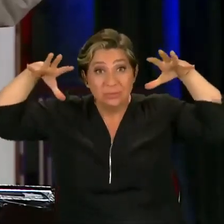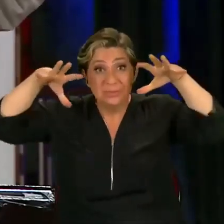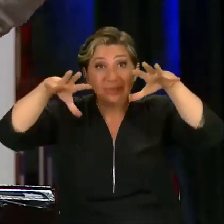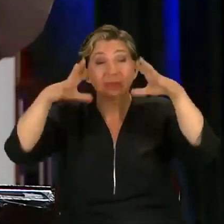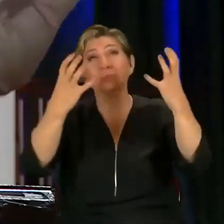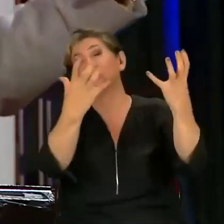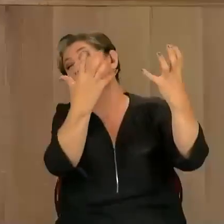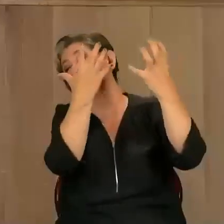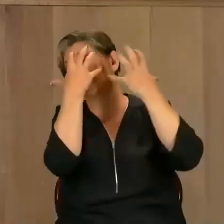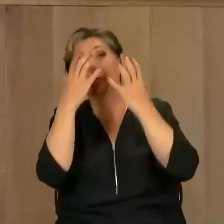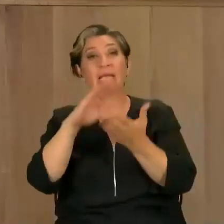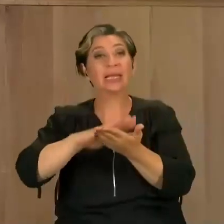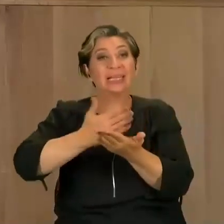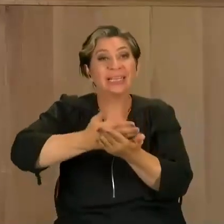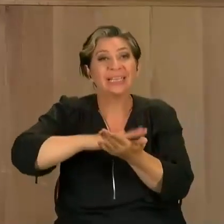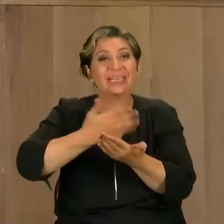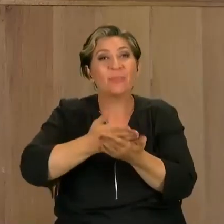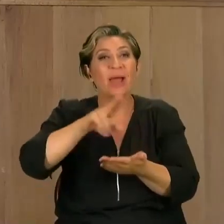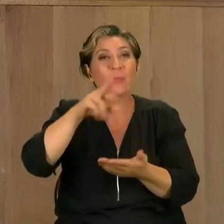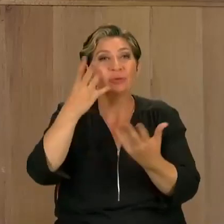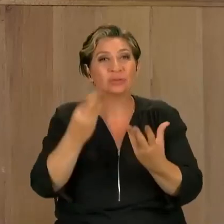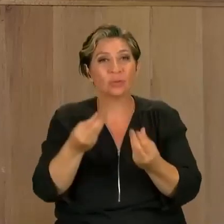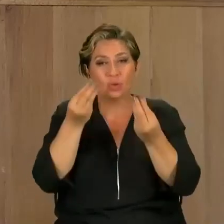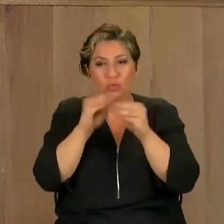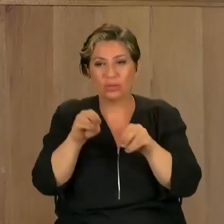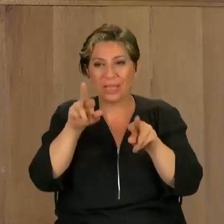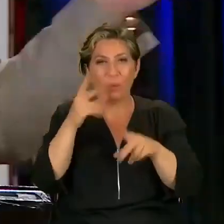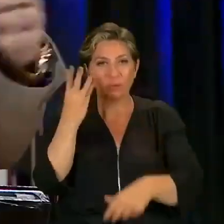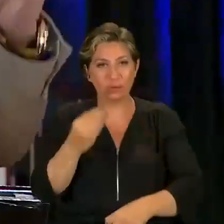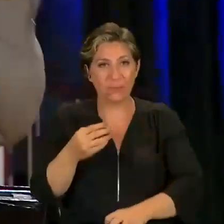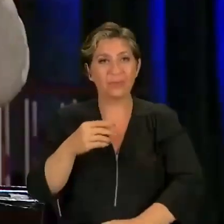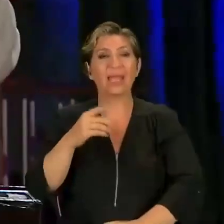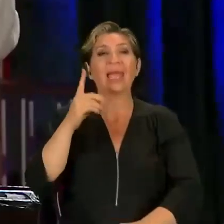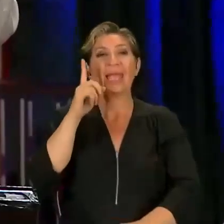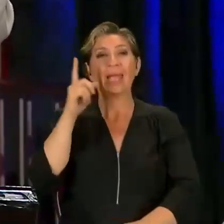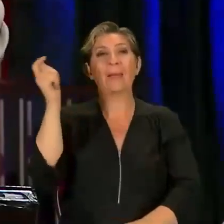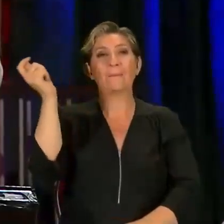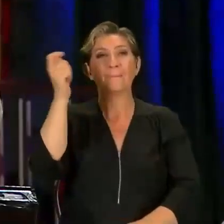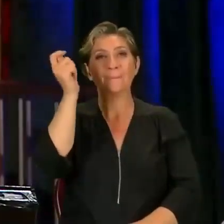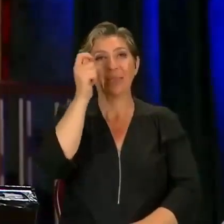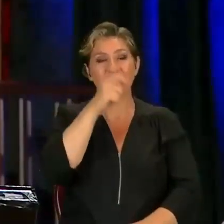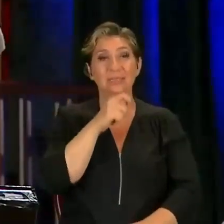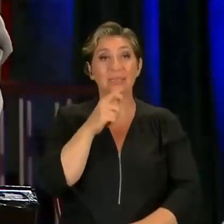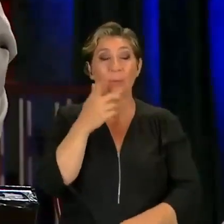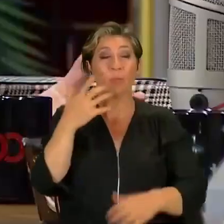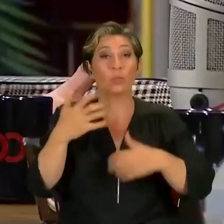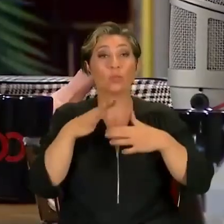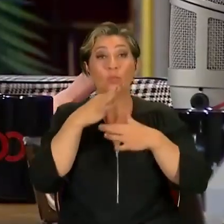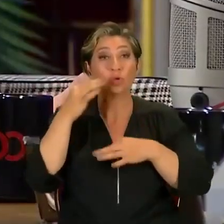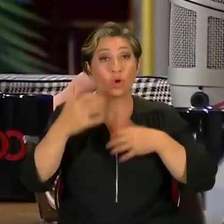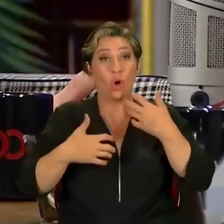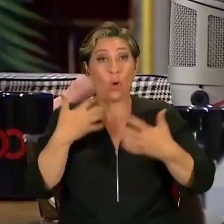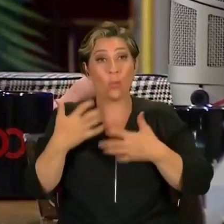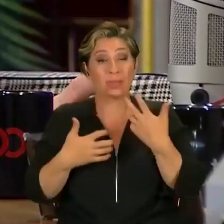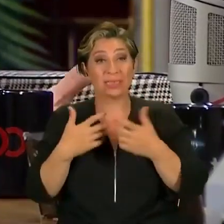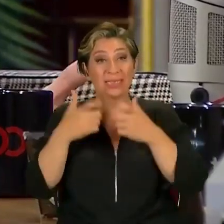ki oradan böyle kızaracağım. Asfalt ve yumurta misali olacağım. Bak bir perde taktım ama oraya. Ama melatonin işte mutluluk hormonu